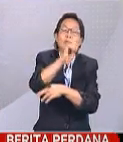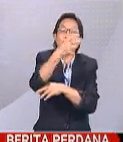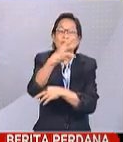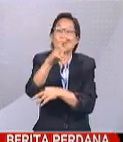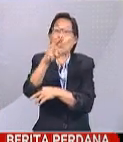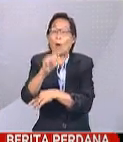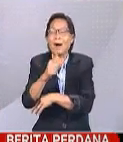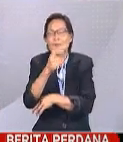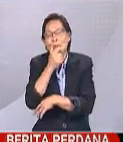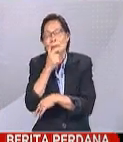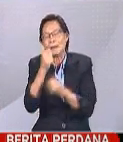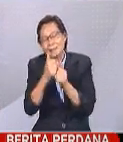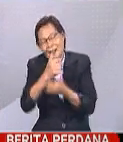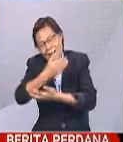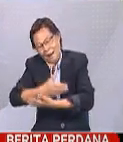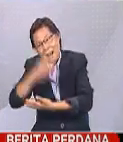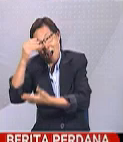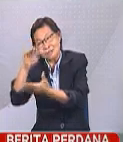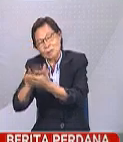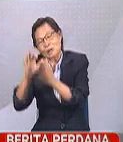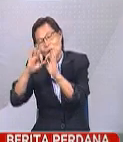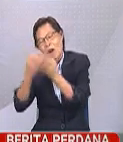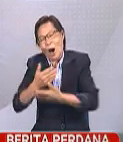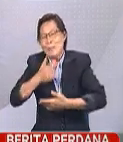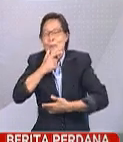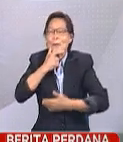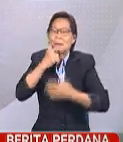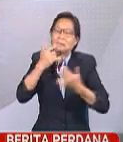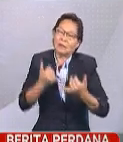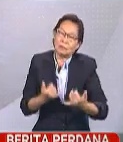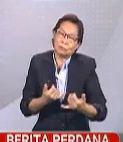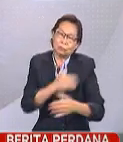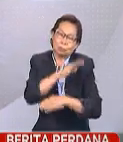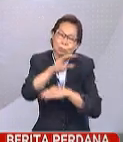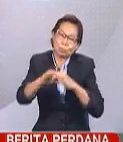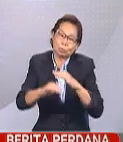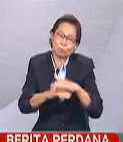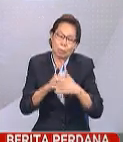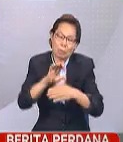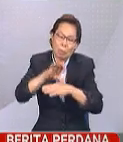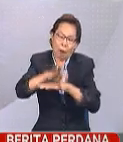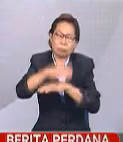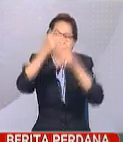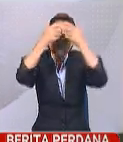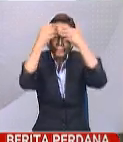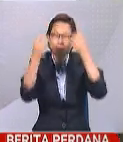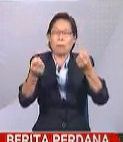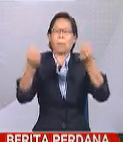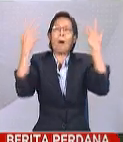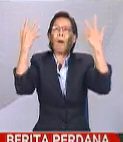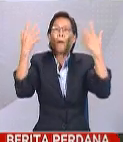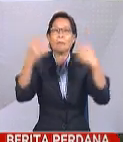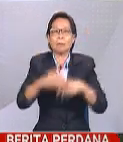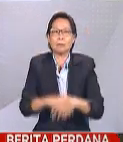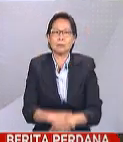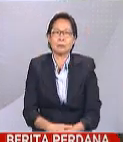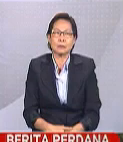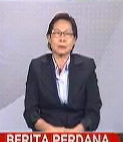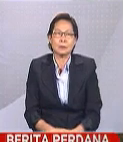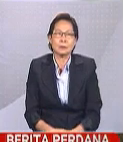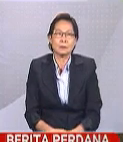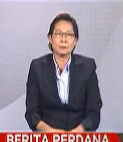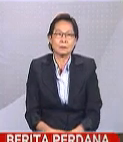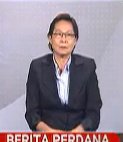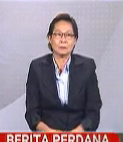dengan gelak tawa anak, suami dan keluarga, namun kini semuanya terpaksa dilupakan. Saya nak